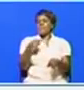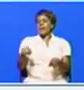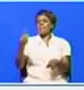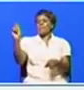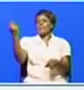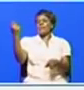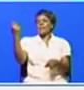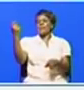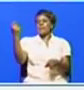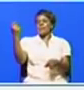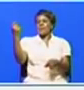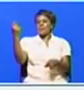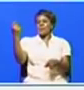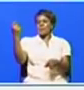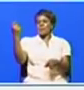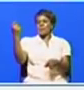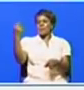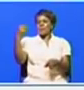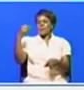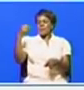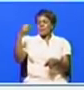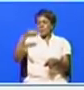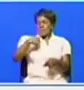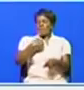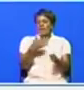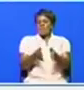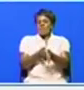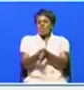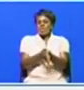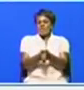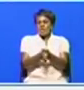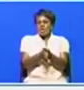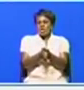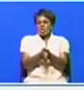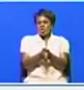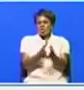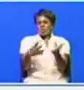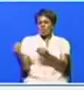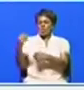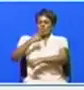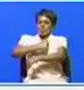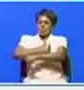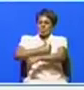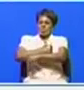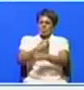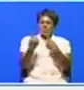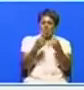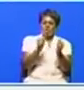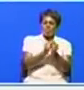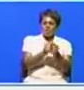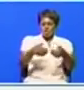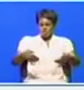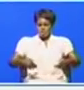Kenya. Sasa ndo nikakuwa na ile motivation. Nikaanza kwenda kwa mashule, naongea na vijana wadogo